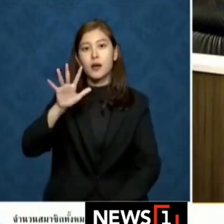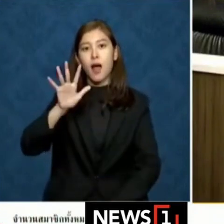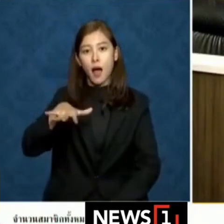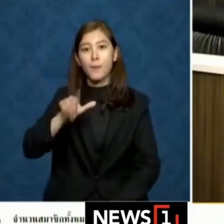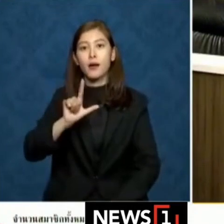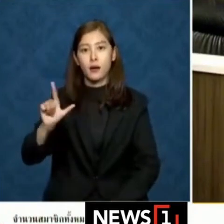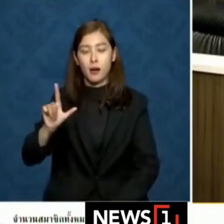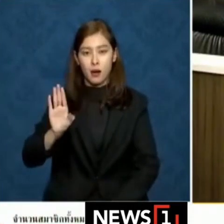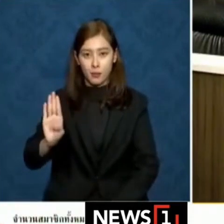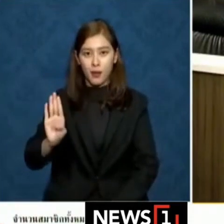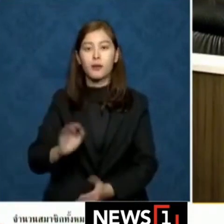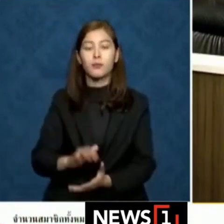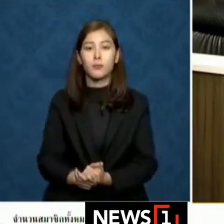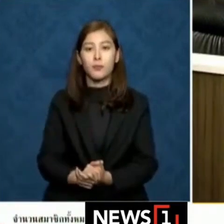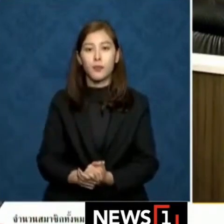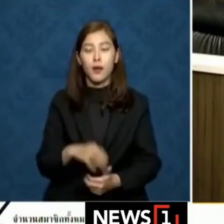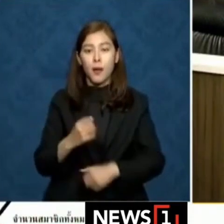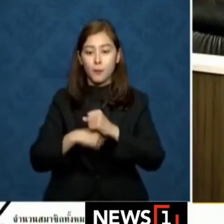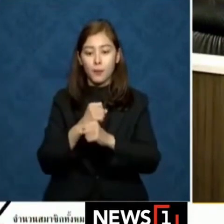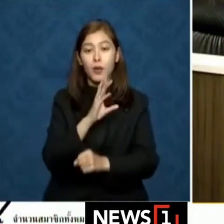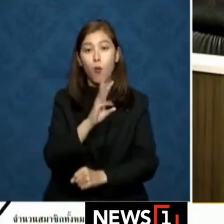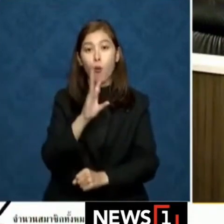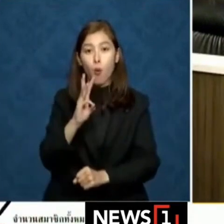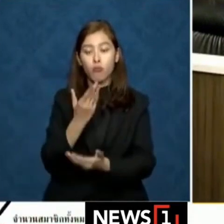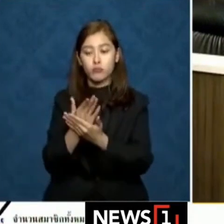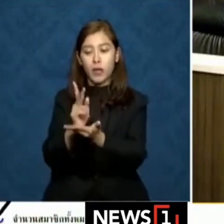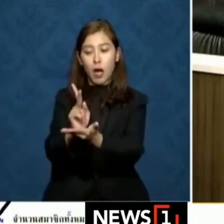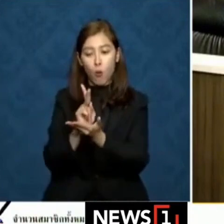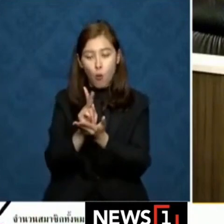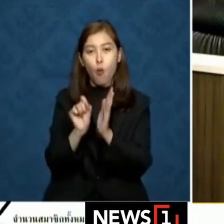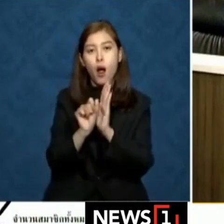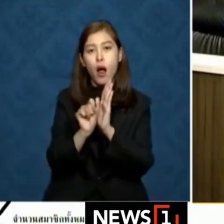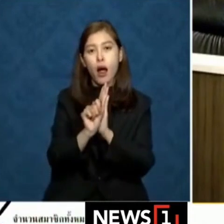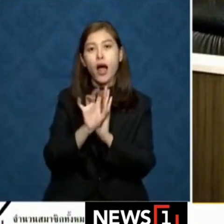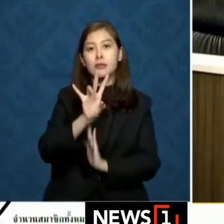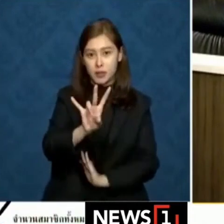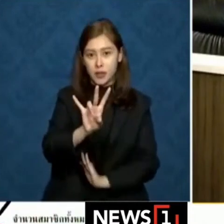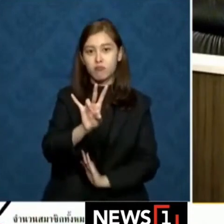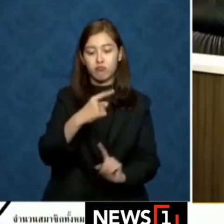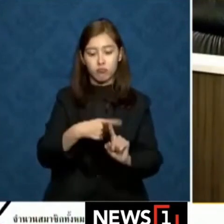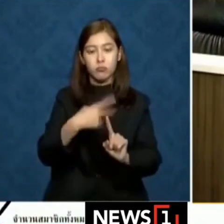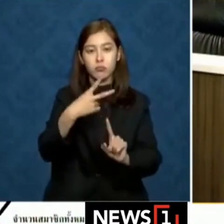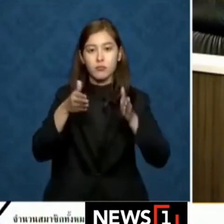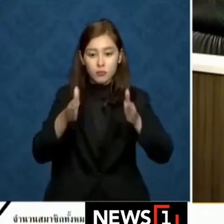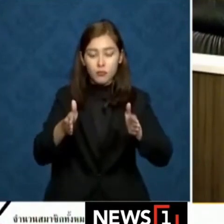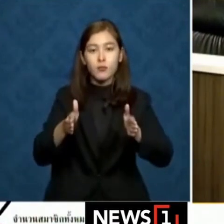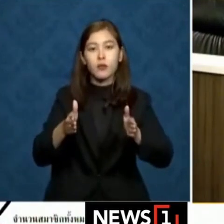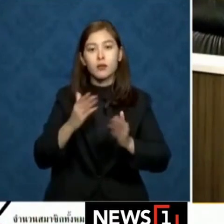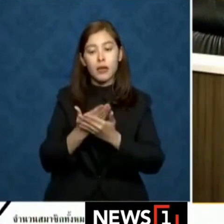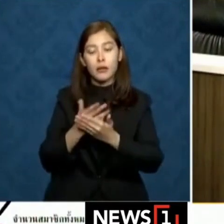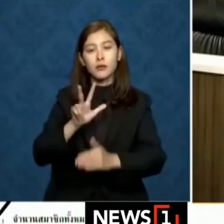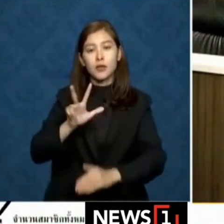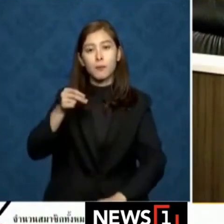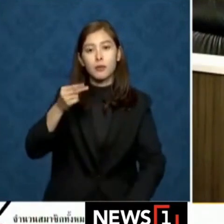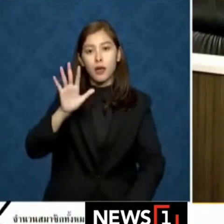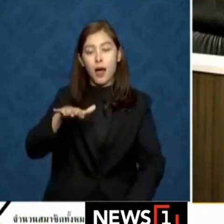รักษาการผู้ว่าการกฟผและรองผู้ว่าการฝ่ายการเงินยืนยันตรงกันว่าตัวเลขที่รายงานครมเมื่อวันที่ 2